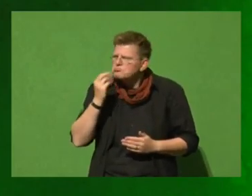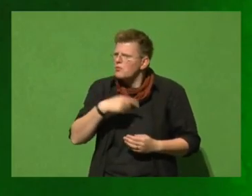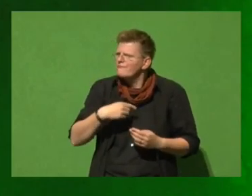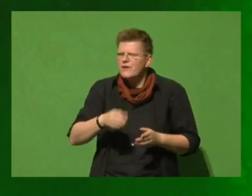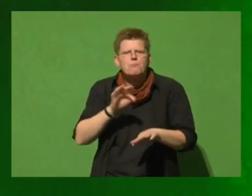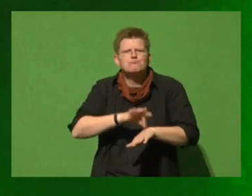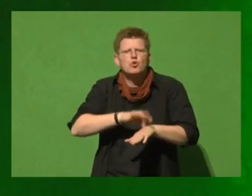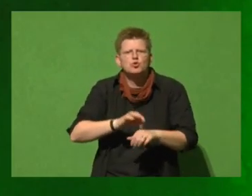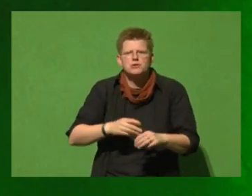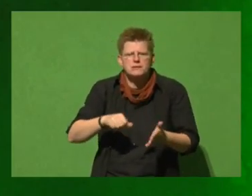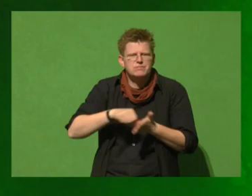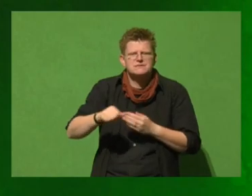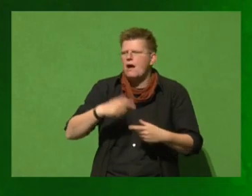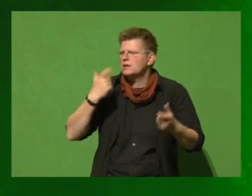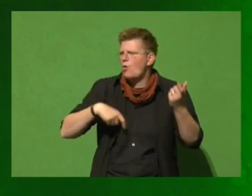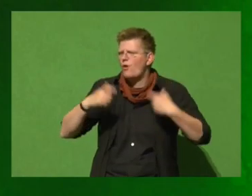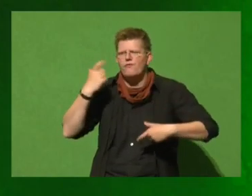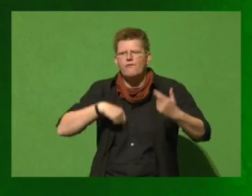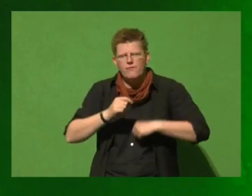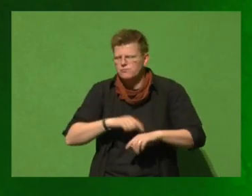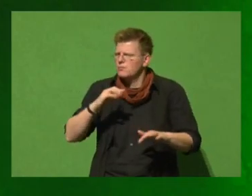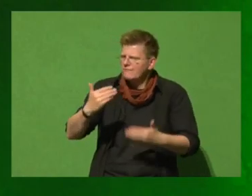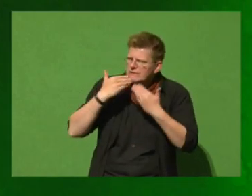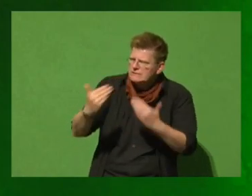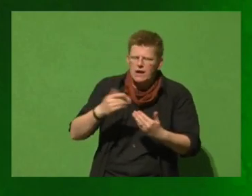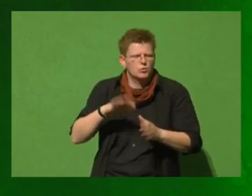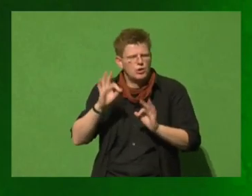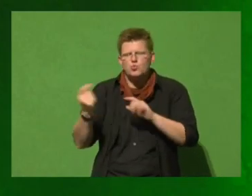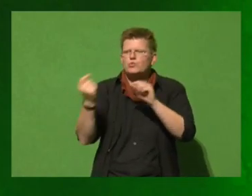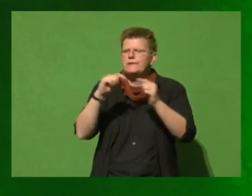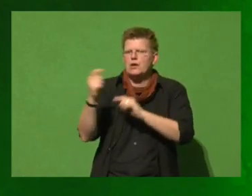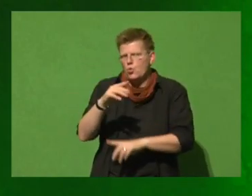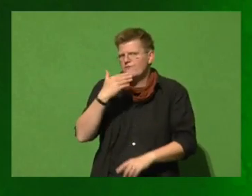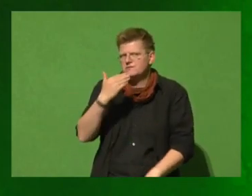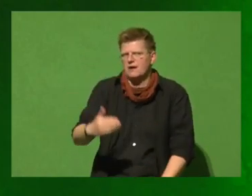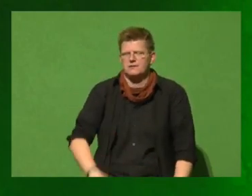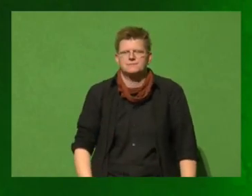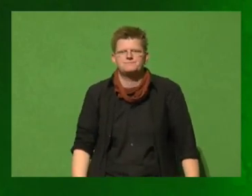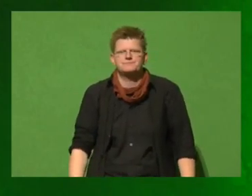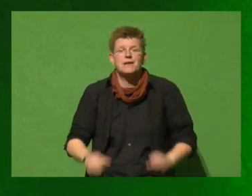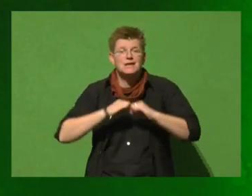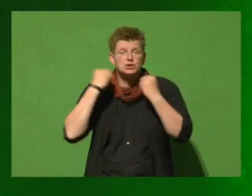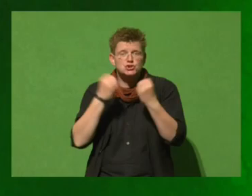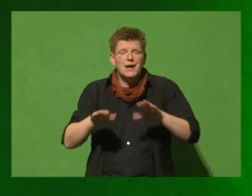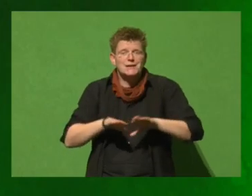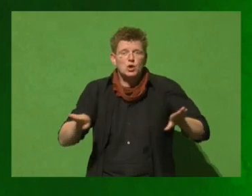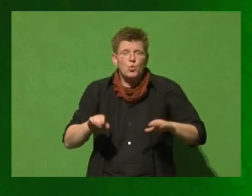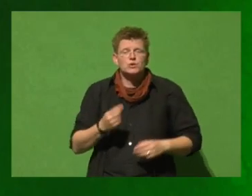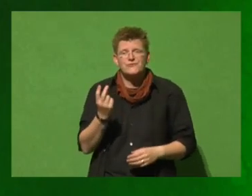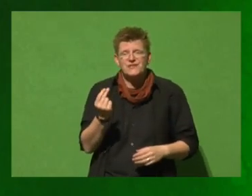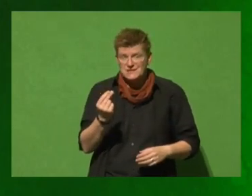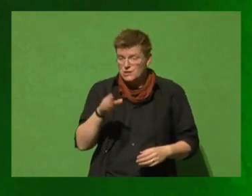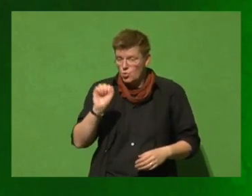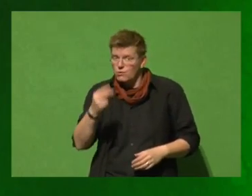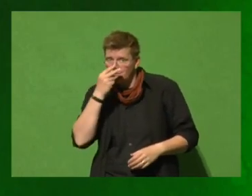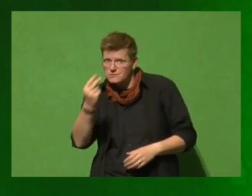die gute Zusammenarbeit und den guten Dialog untereinander sage ich Danke. Bei der staatlichen Grundfinanzierung, das seht ihr eben, dass wir